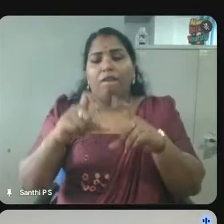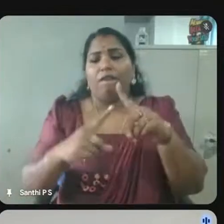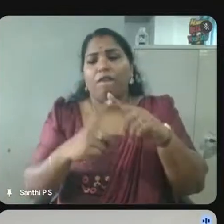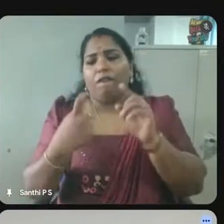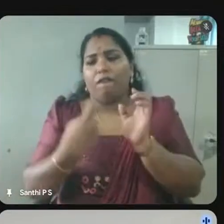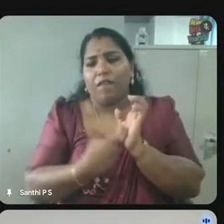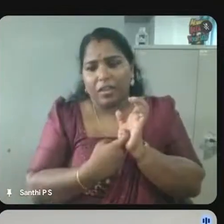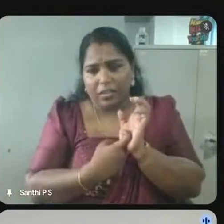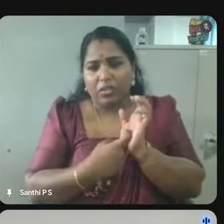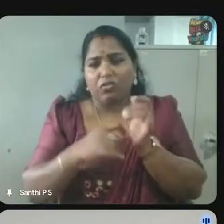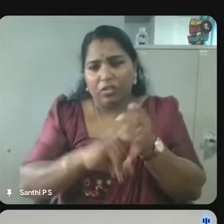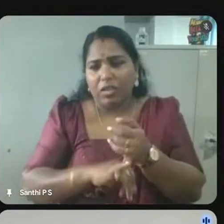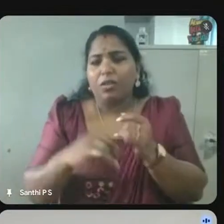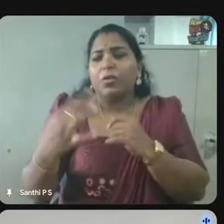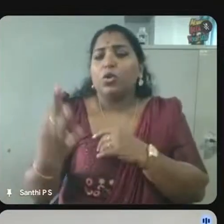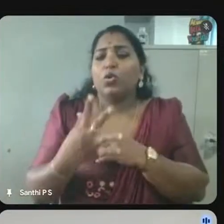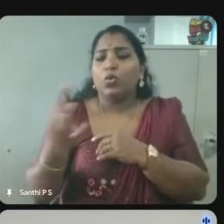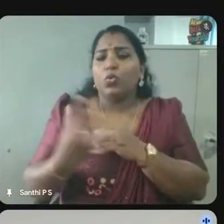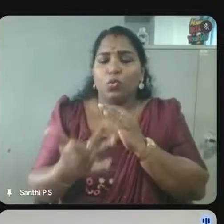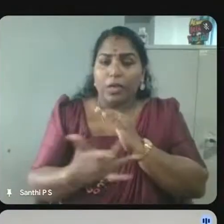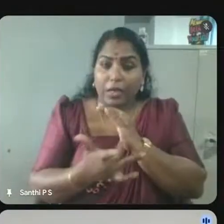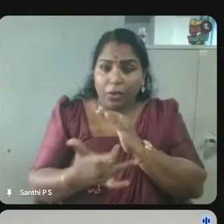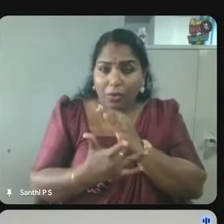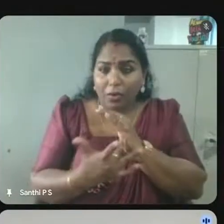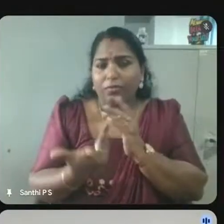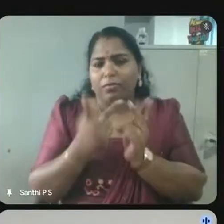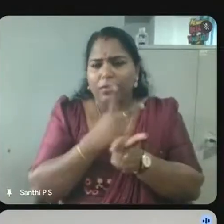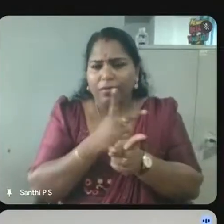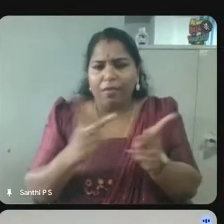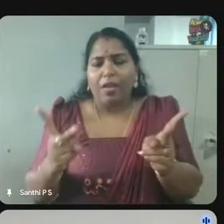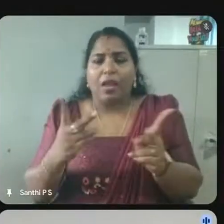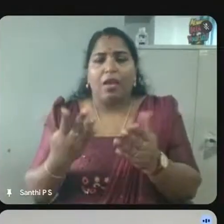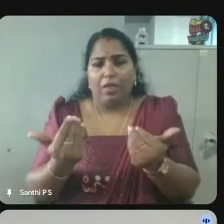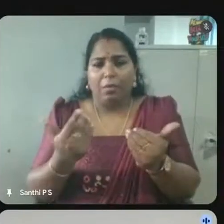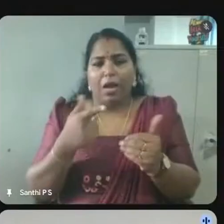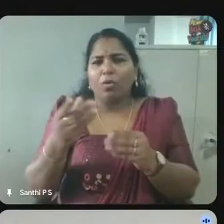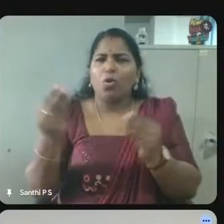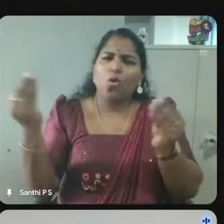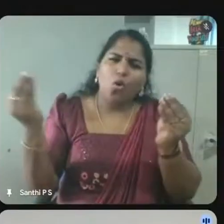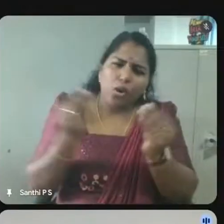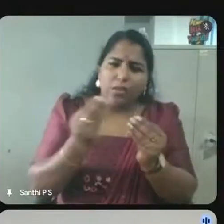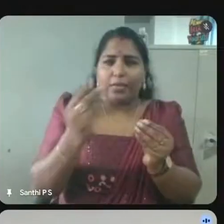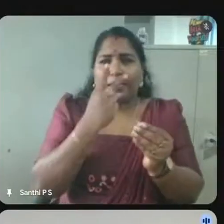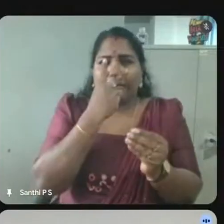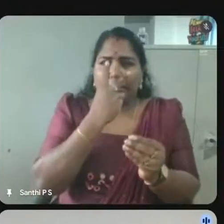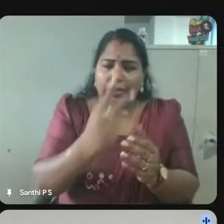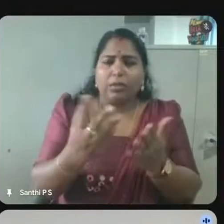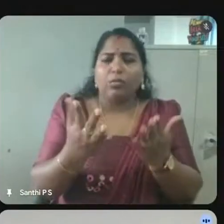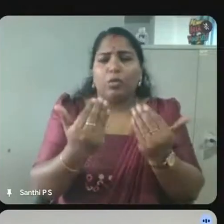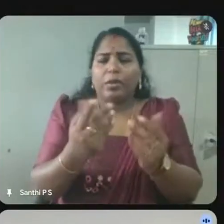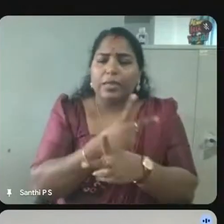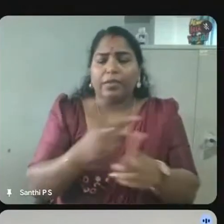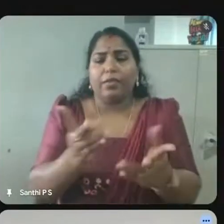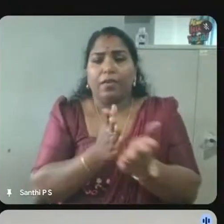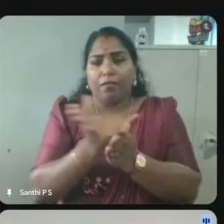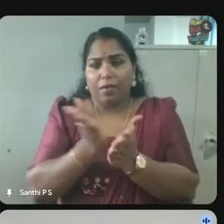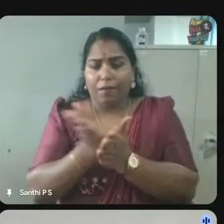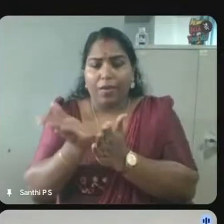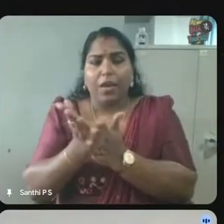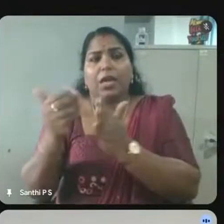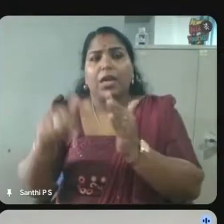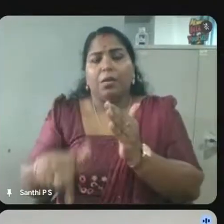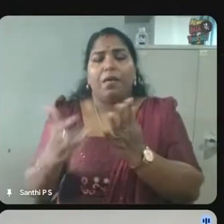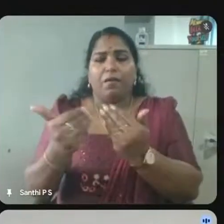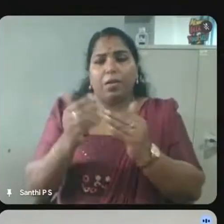നൂതന ചികിത്സ ഇപ്പൊ അവൈലബിൾ ആണ്. അങ്ങനെയുള്ളവർക്ക് കുറച്ചെങ്കിലും കാഴ്ച കിട്ടുന്ന തരത്തിലുള്ള മെത്തേഡ്സ് ഇപ്പോൾ നമുക്ക്